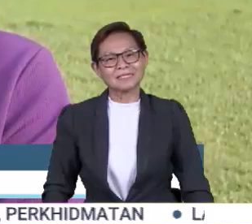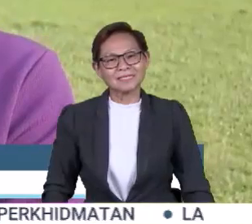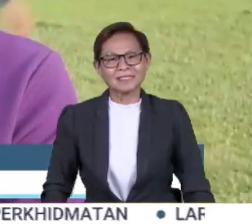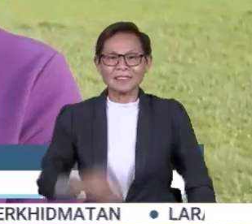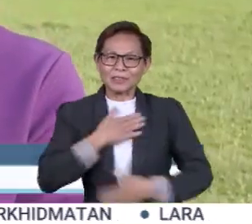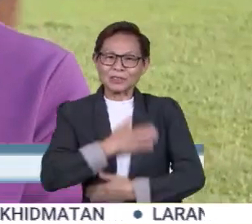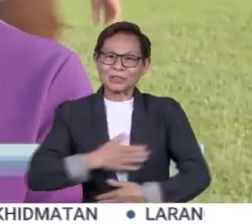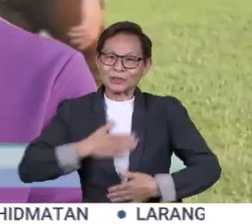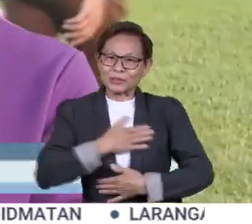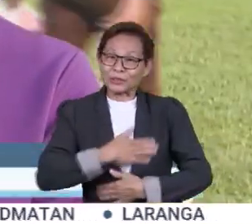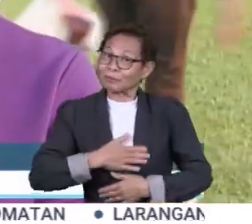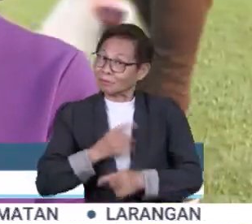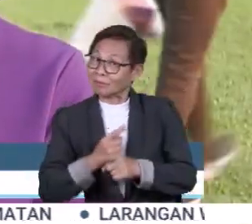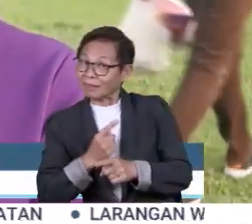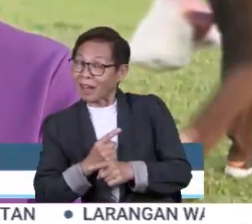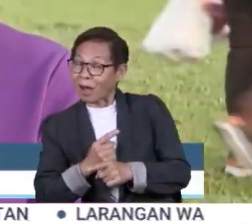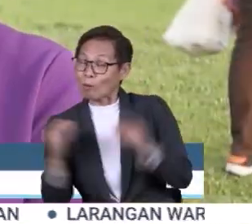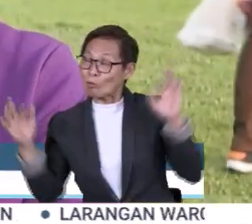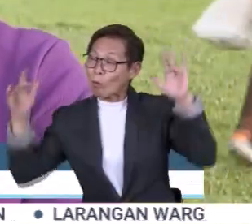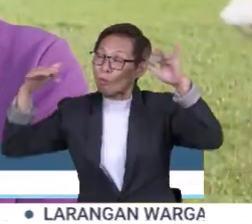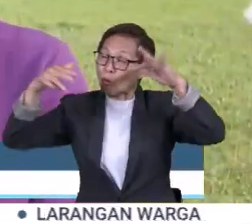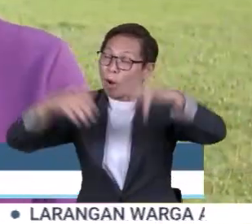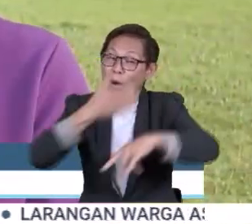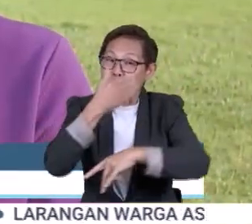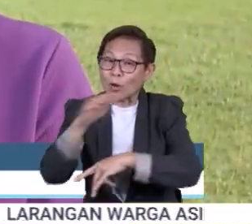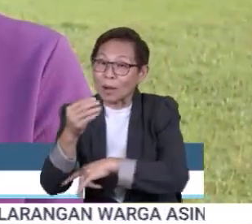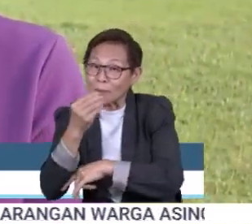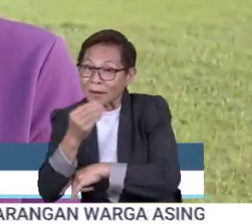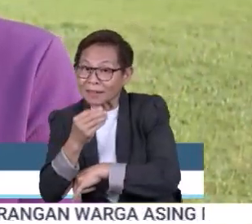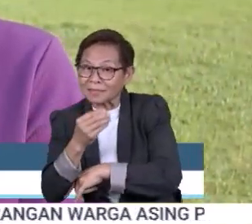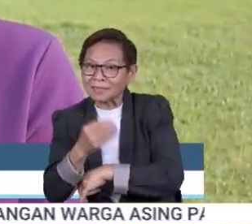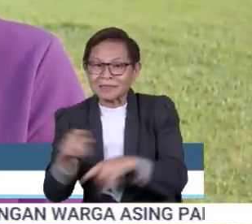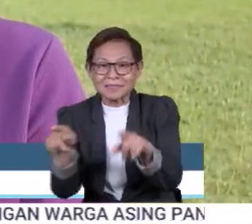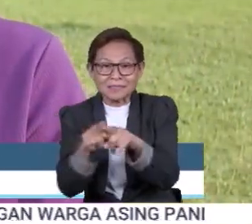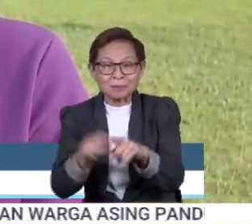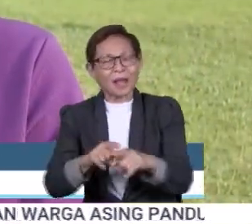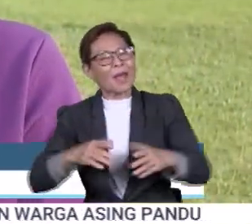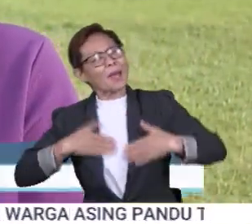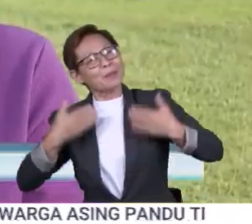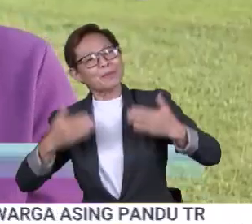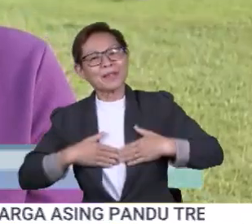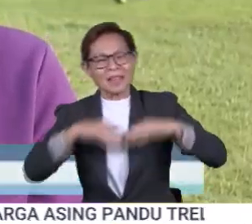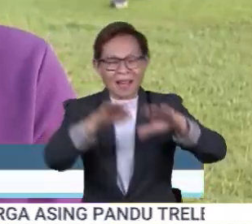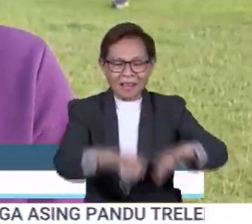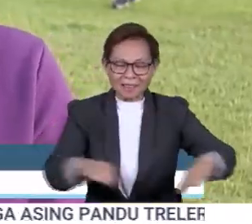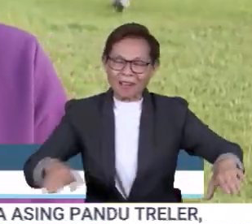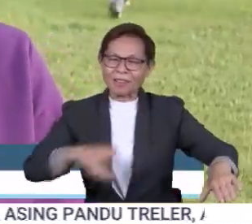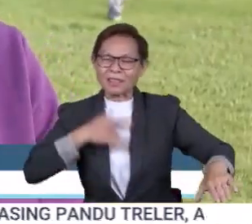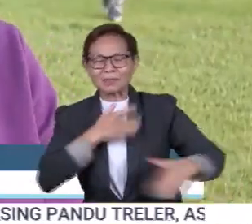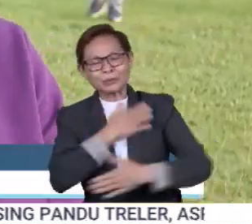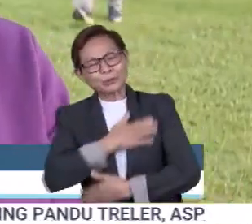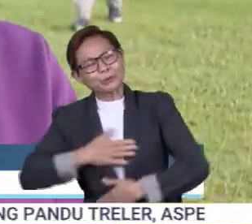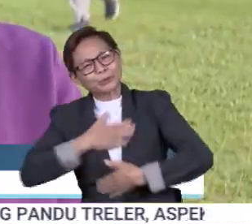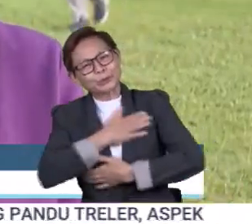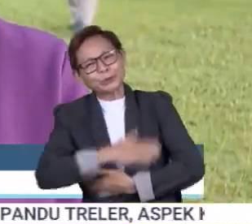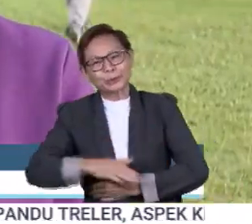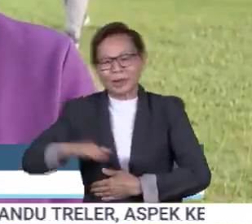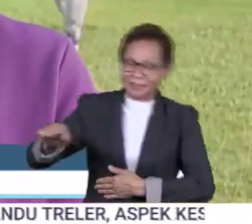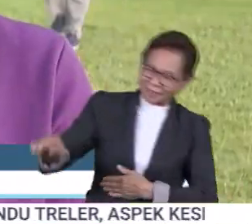Macam seronok pula kan, ramai-ramai macam ni berbuka ni, macam rasa happy lah. Anak-anak pun rasa macam seronok ni, adik-adik